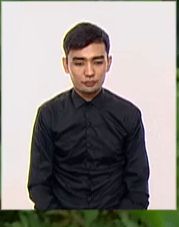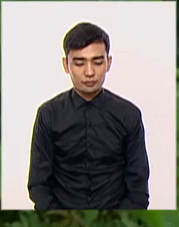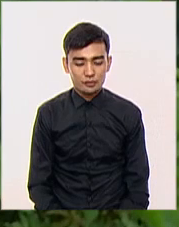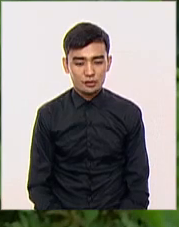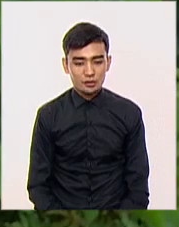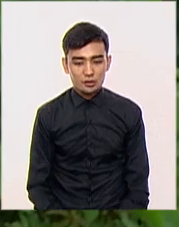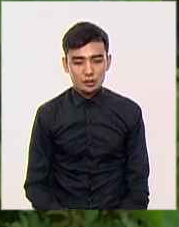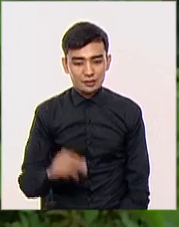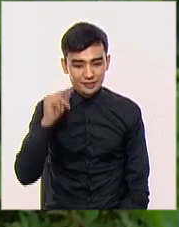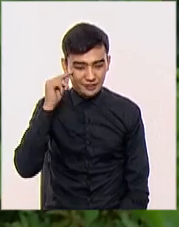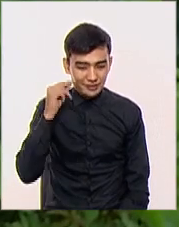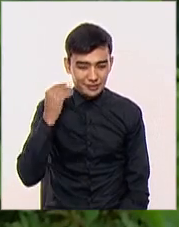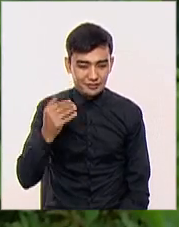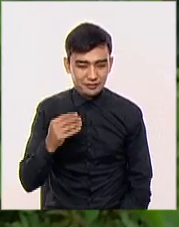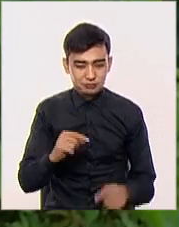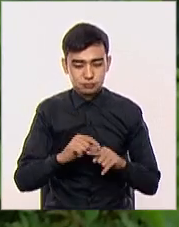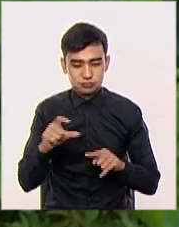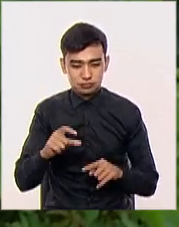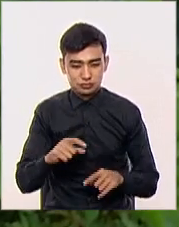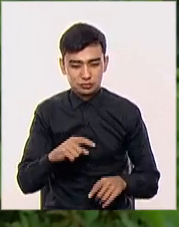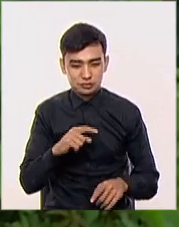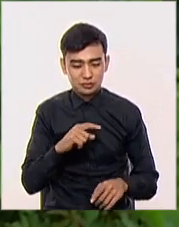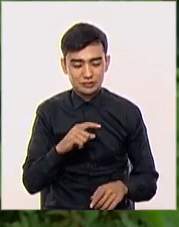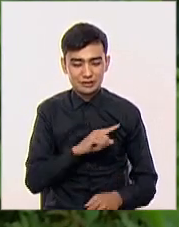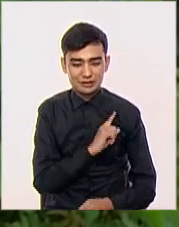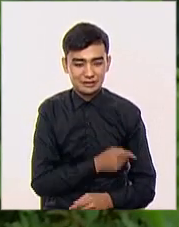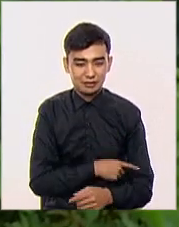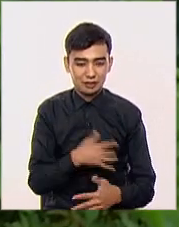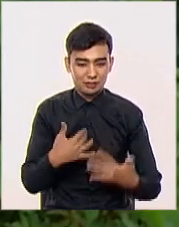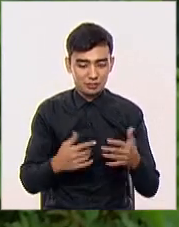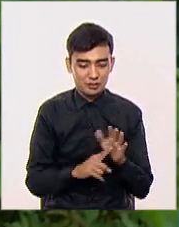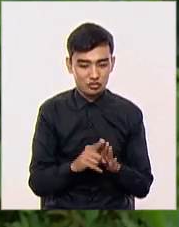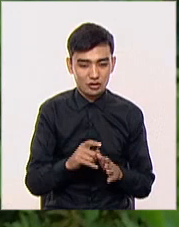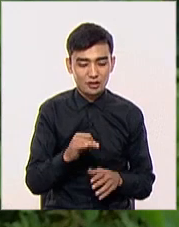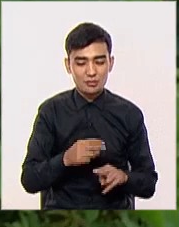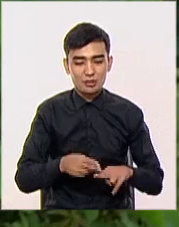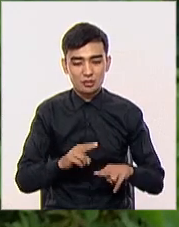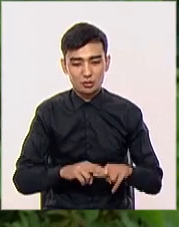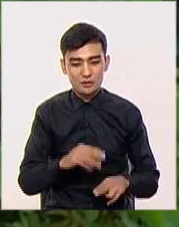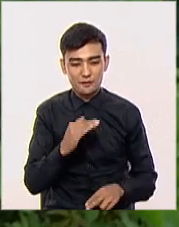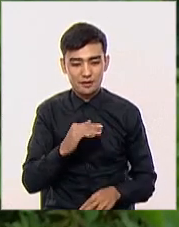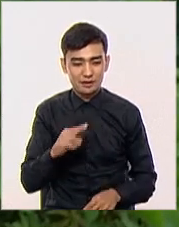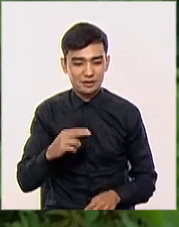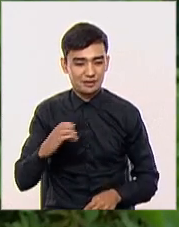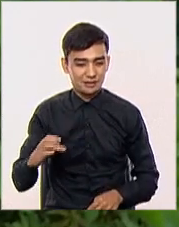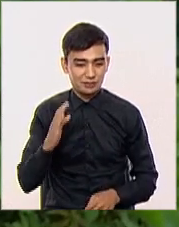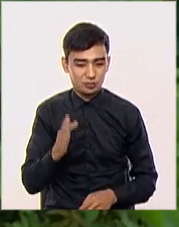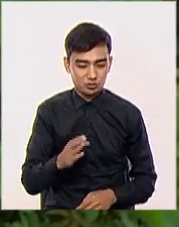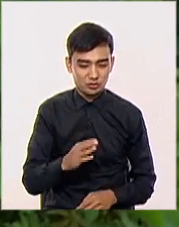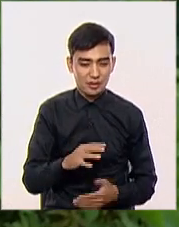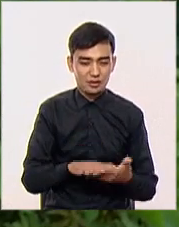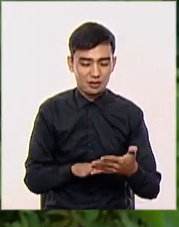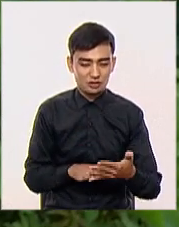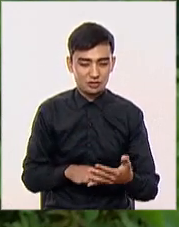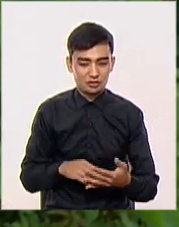Рост Китая сильно замедлился, поэтому ФРС будет дальше